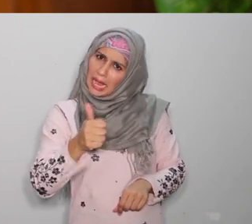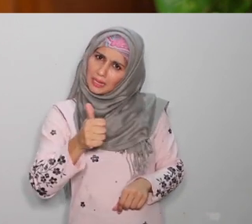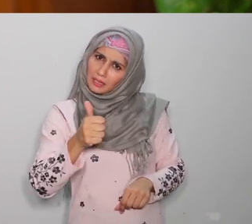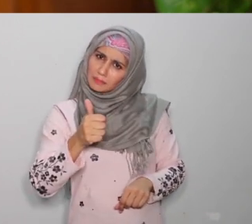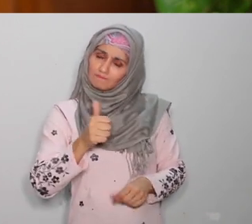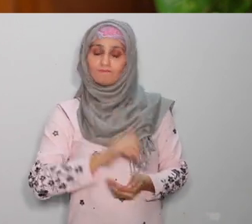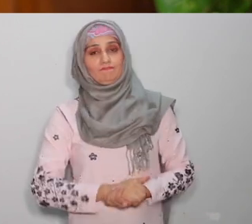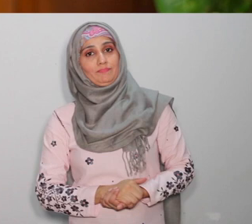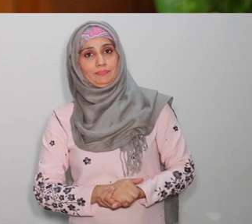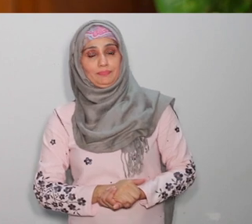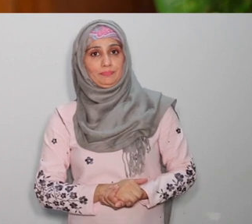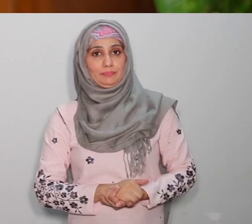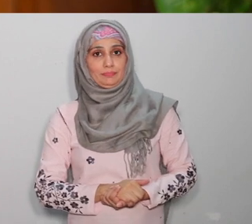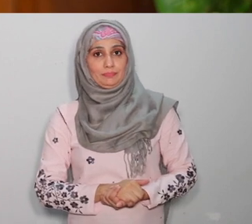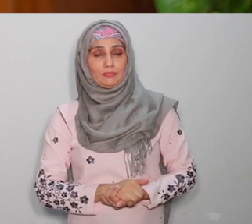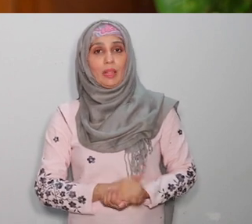कर रहे हैं